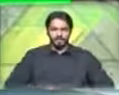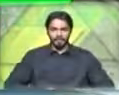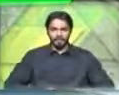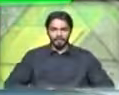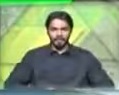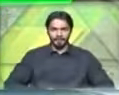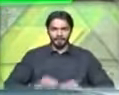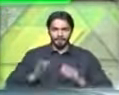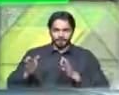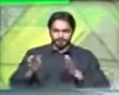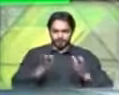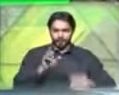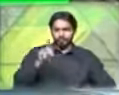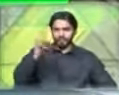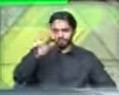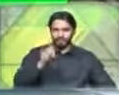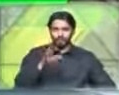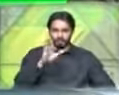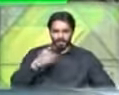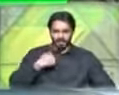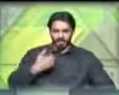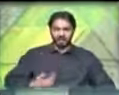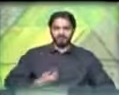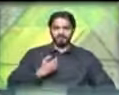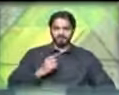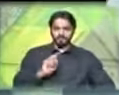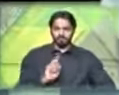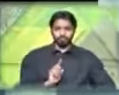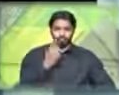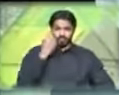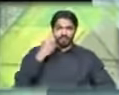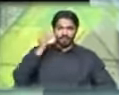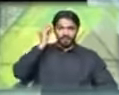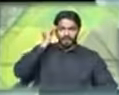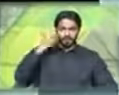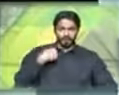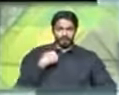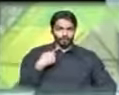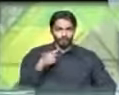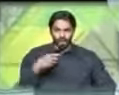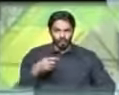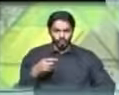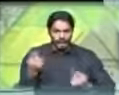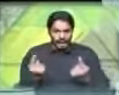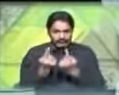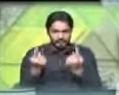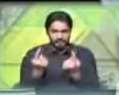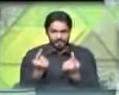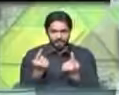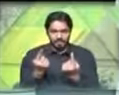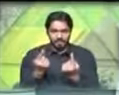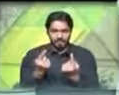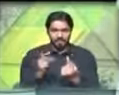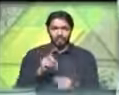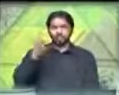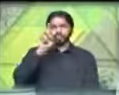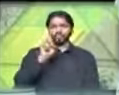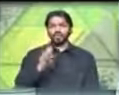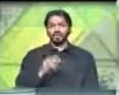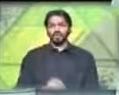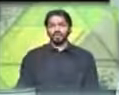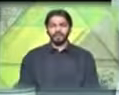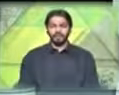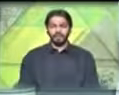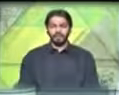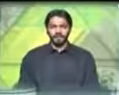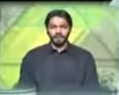ليس العبد أن يفهم من تلقاء نفسه فضيلة الإمام؟ هنا ندلف سريعا إلى أهم الطرق التي